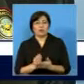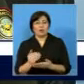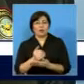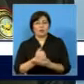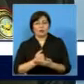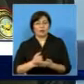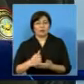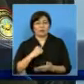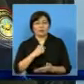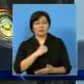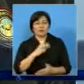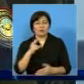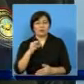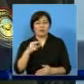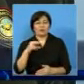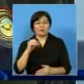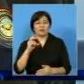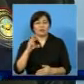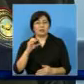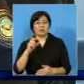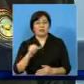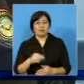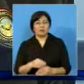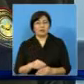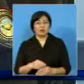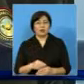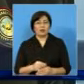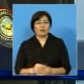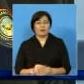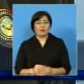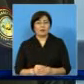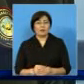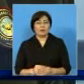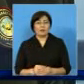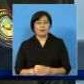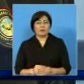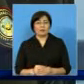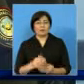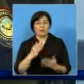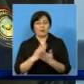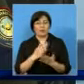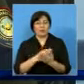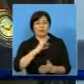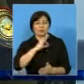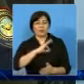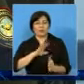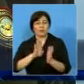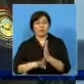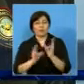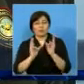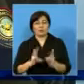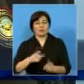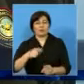себе конденсат, так называемый. И по правилам инструкции по безопасности